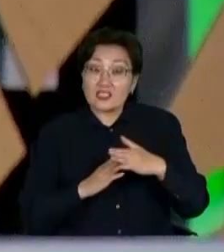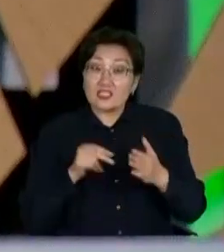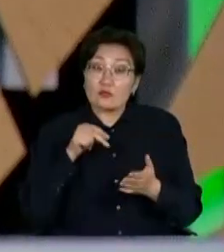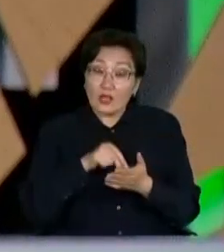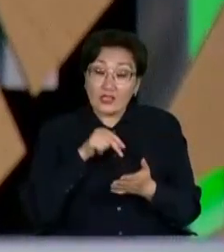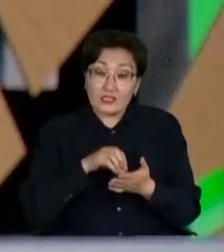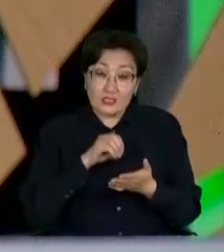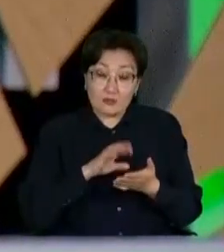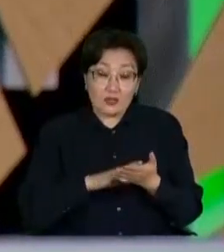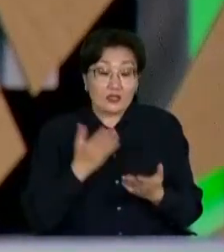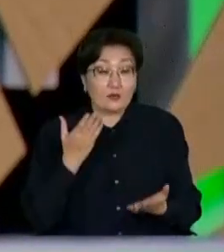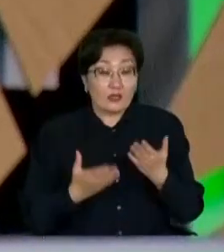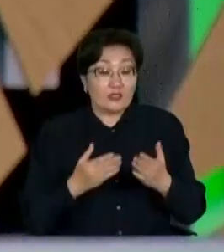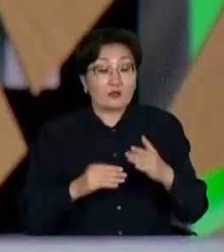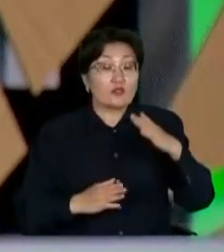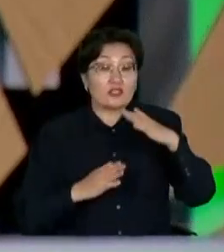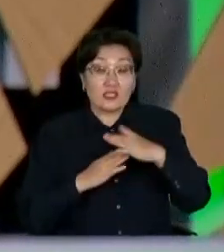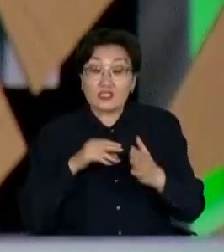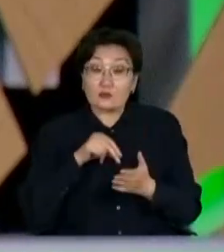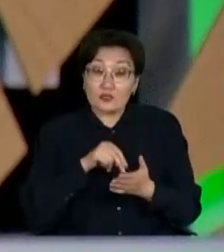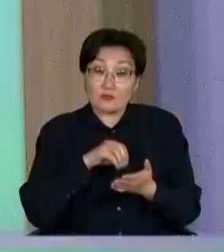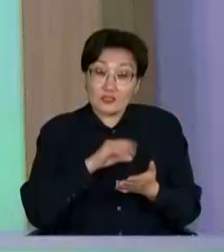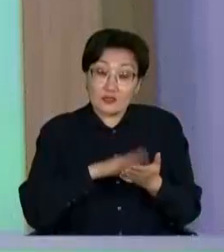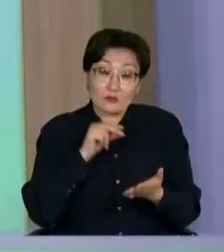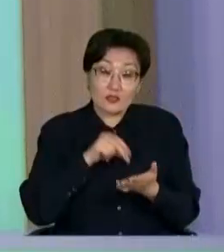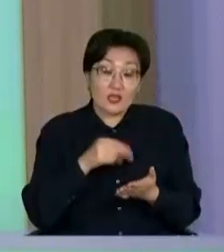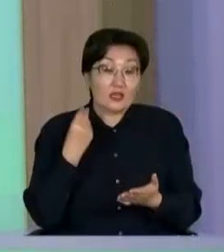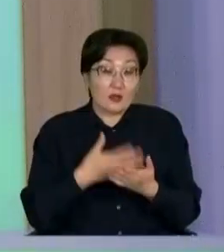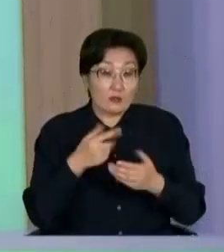Егер сол жаңа шекті бағаларын асылса, сонда